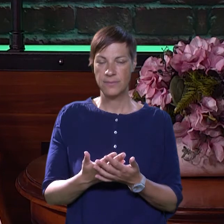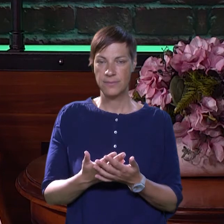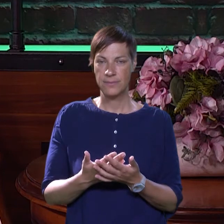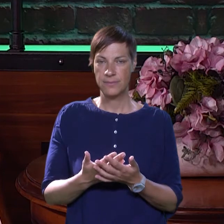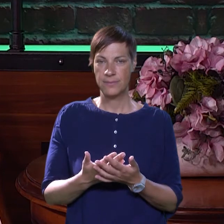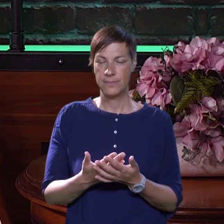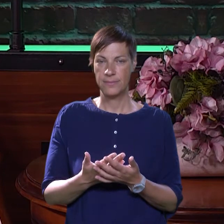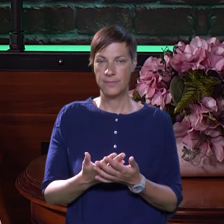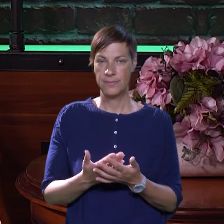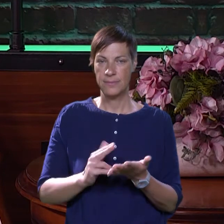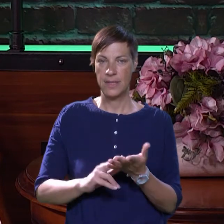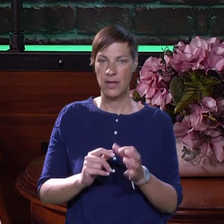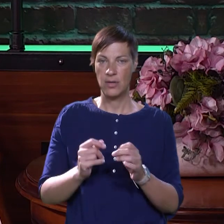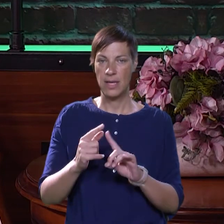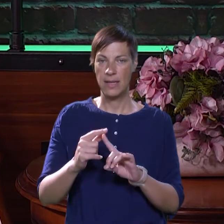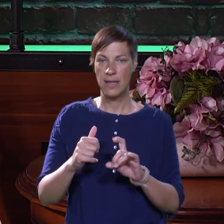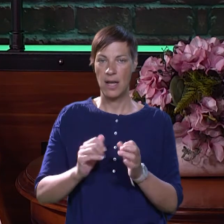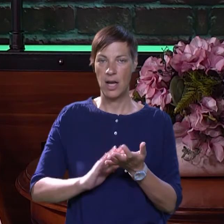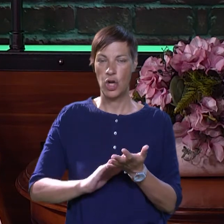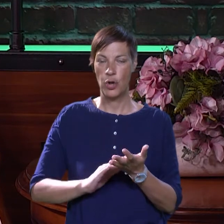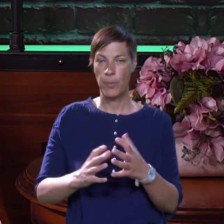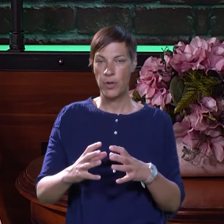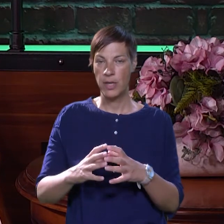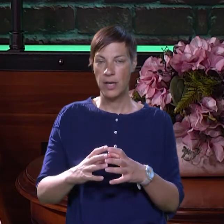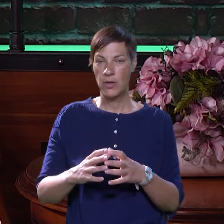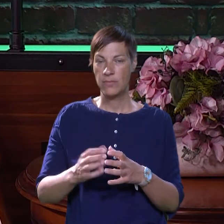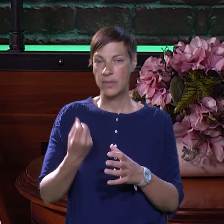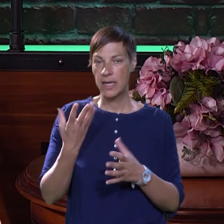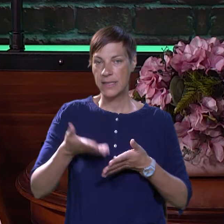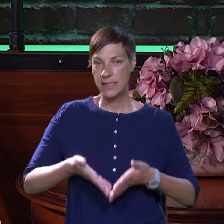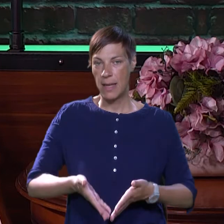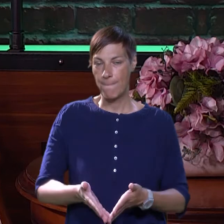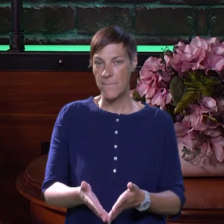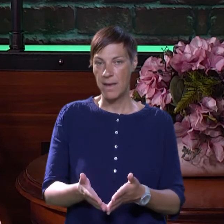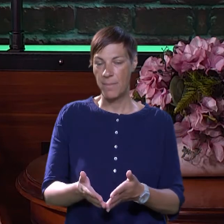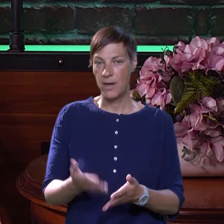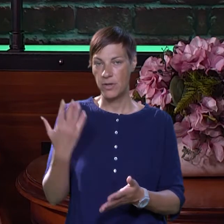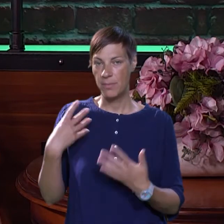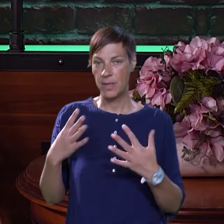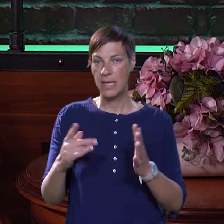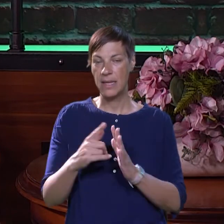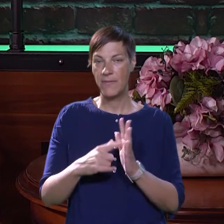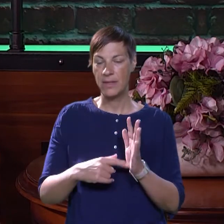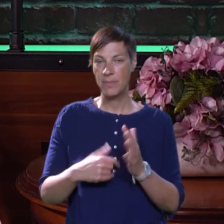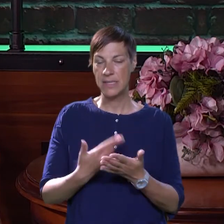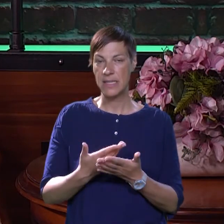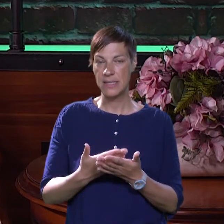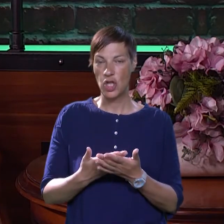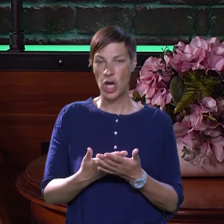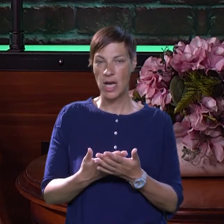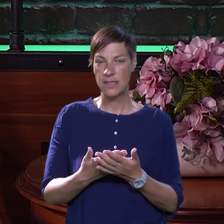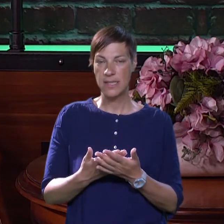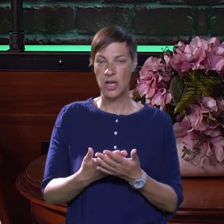u neonatalnom odjelu, kad se beba rodi prije 9 mjeseci. Onda je